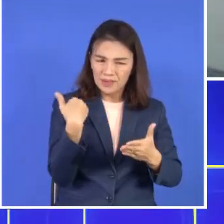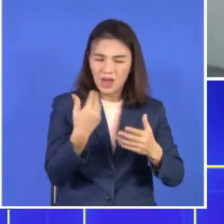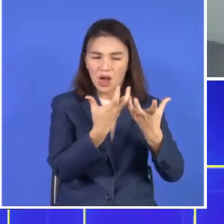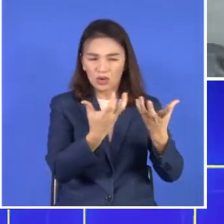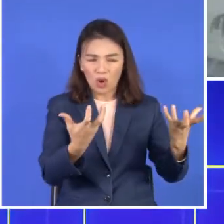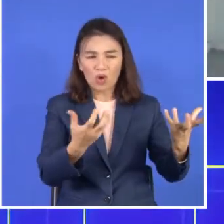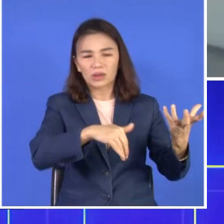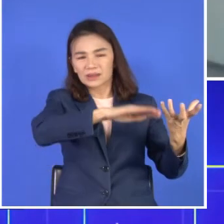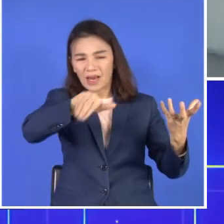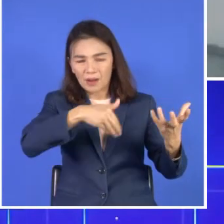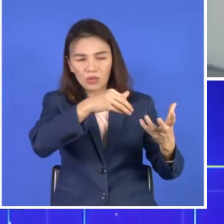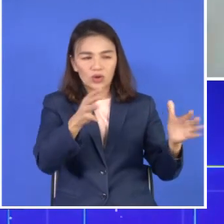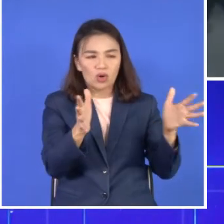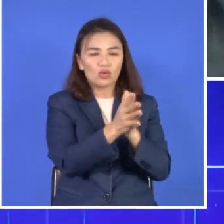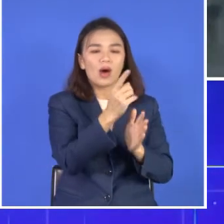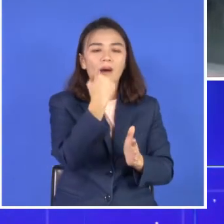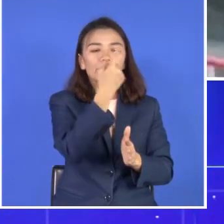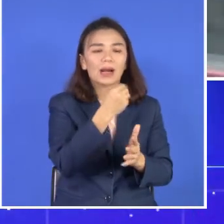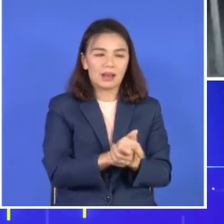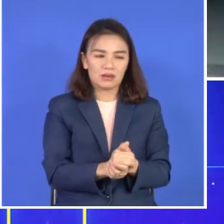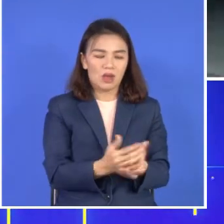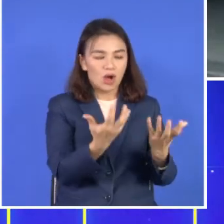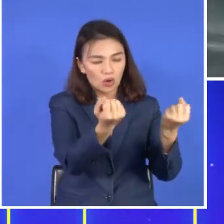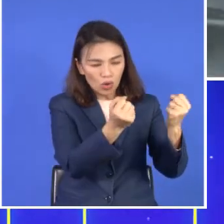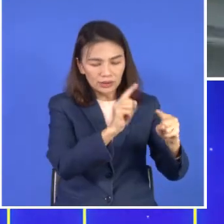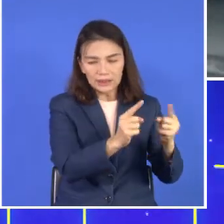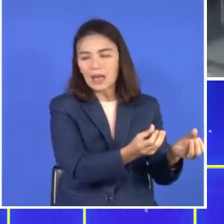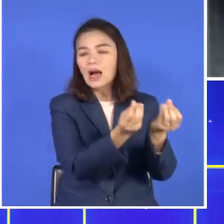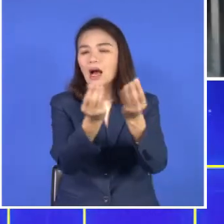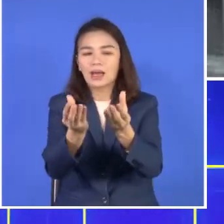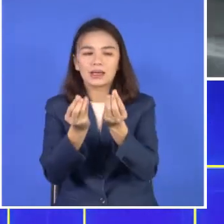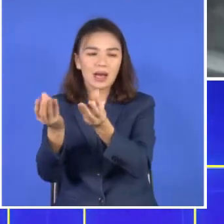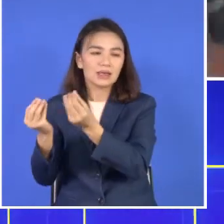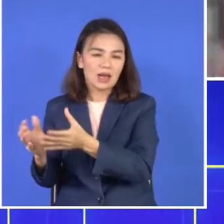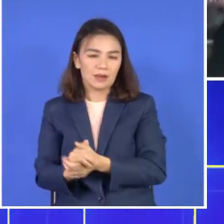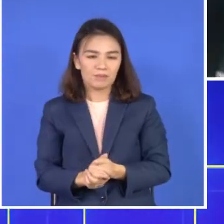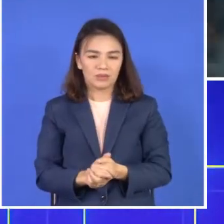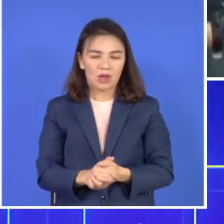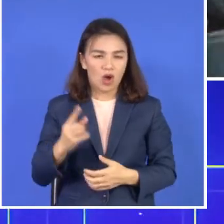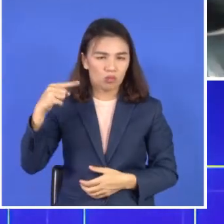ของกลางอยู่ไหนจะได้ส่งคืนให้กับเจ้าทรัพย์เขาไปอืมเป็นสาวเป็นแส้เป็นหล่อเนาะ